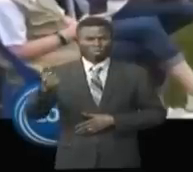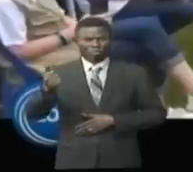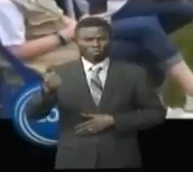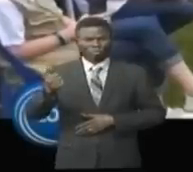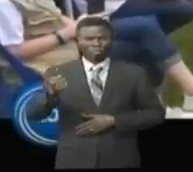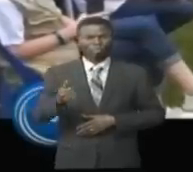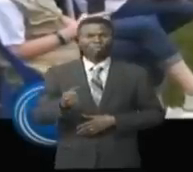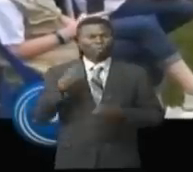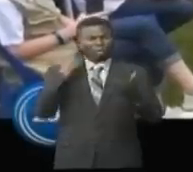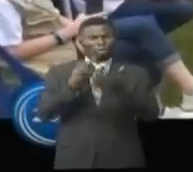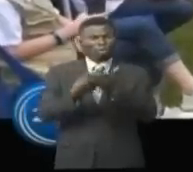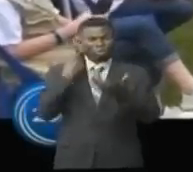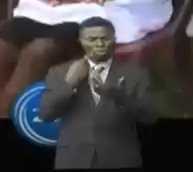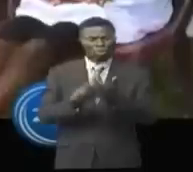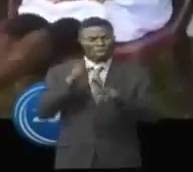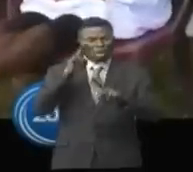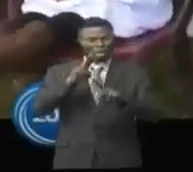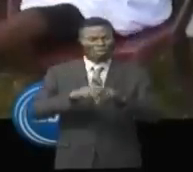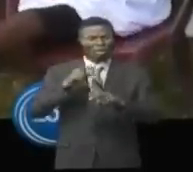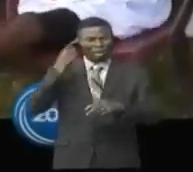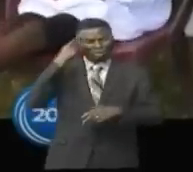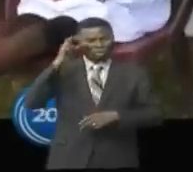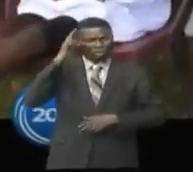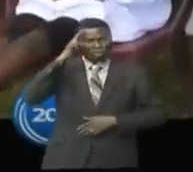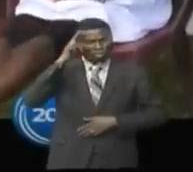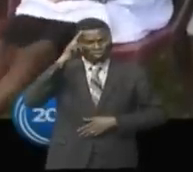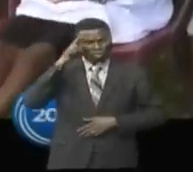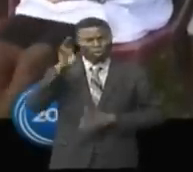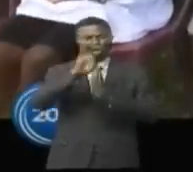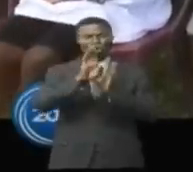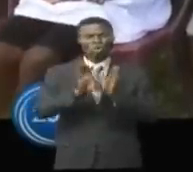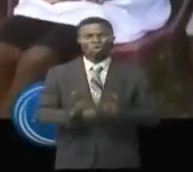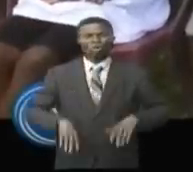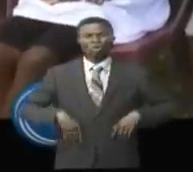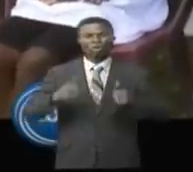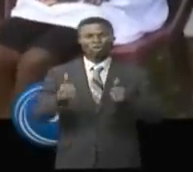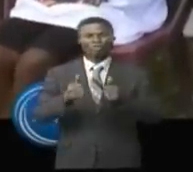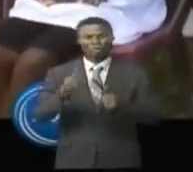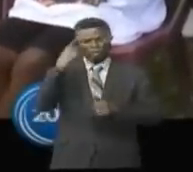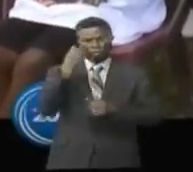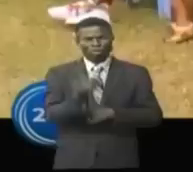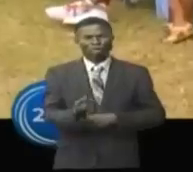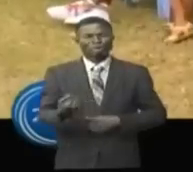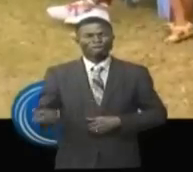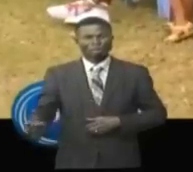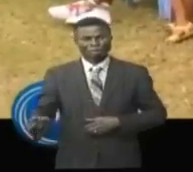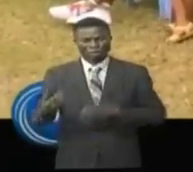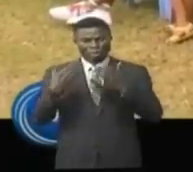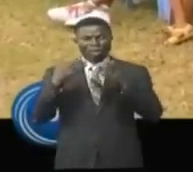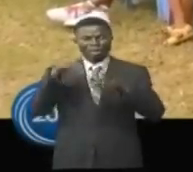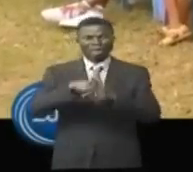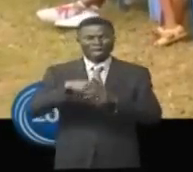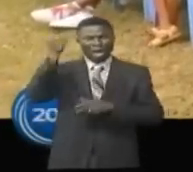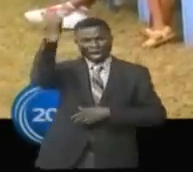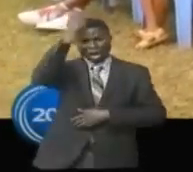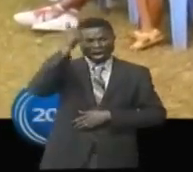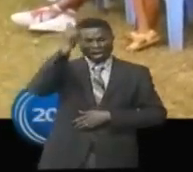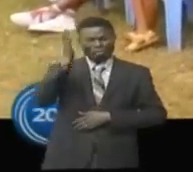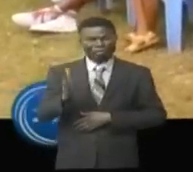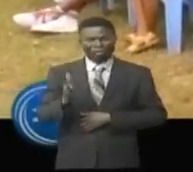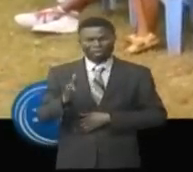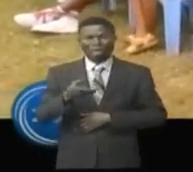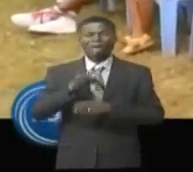marquer un temps de réflexion sur les conditions de vie des enfants en Afrique, de faire le